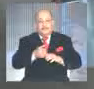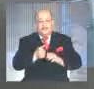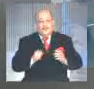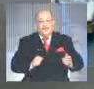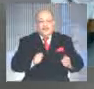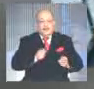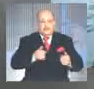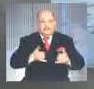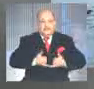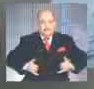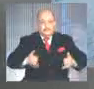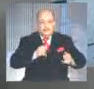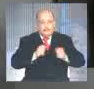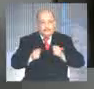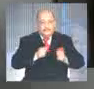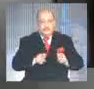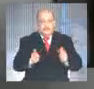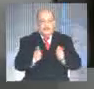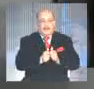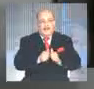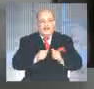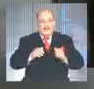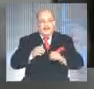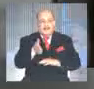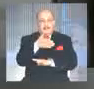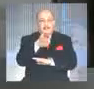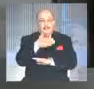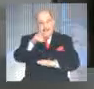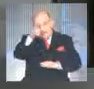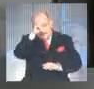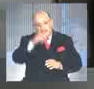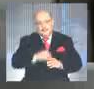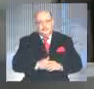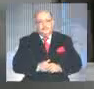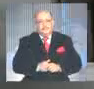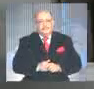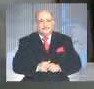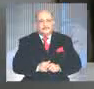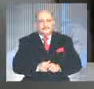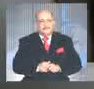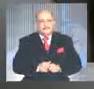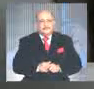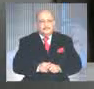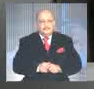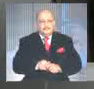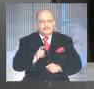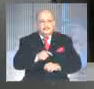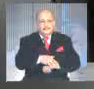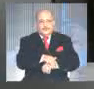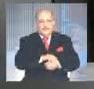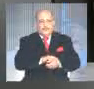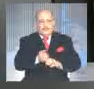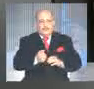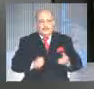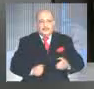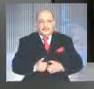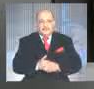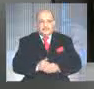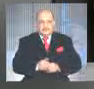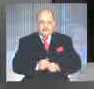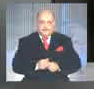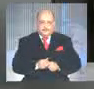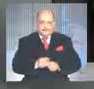ألمانيا بتونس. انبثقت الزيارة هذه جملة من التوصيات أهمها إبرام جلسات على مستوى وطني لتجاوز